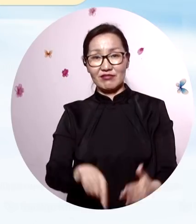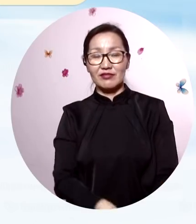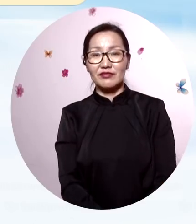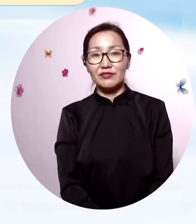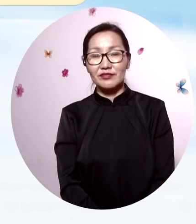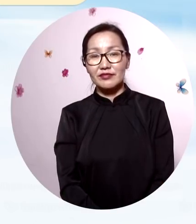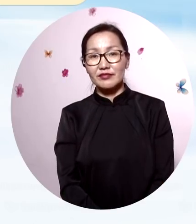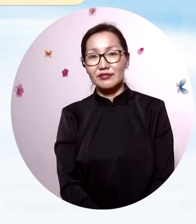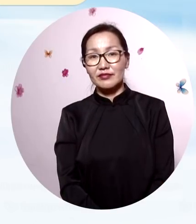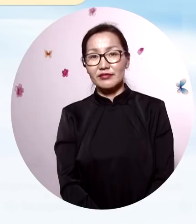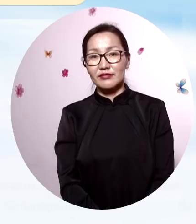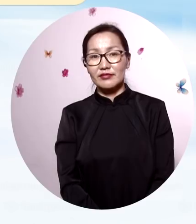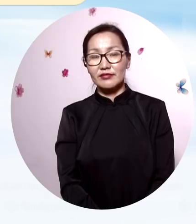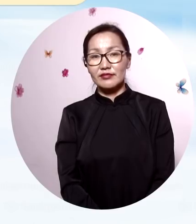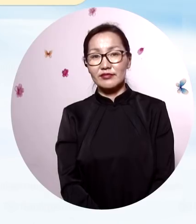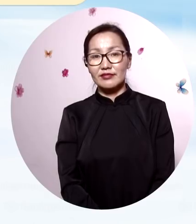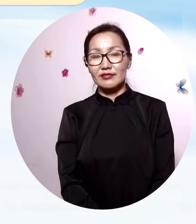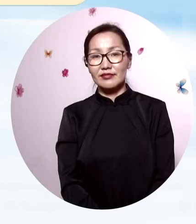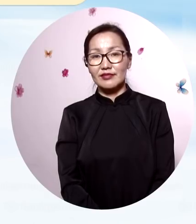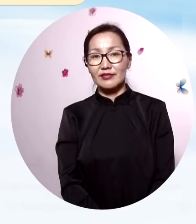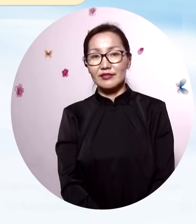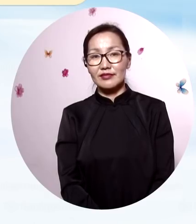А, дарааллаараа сайн хийш.